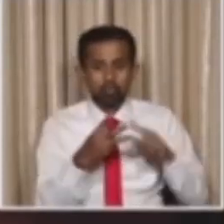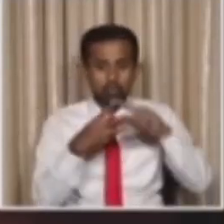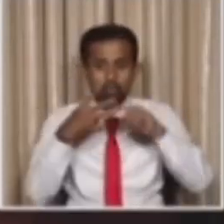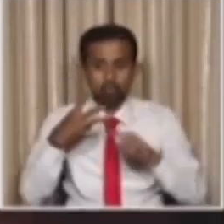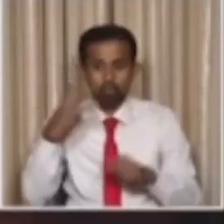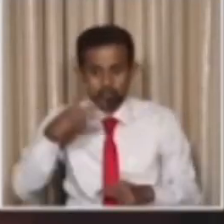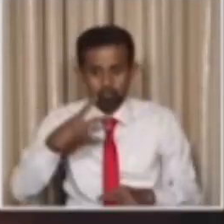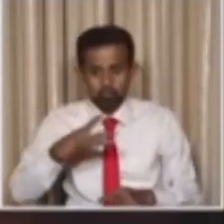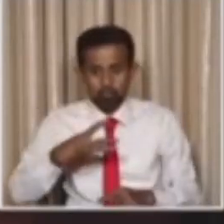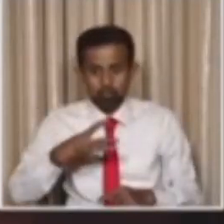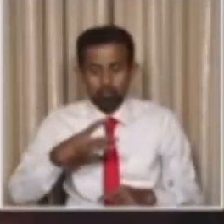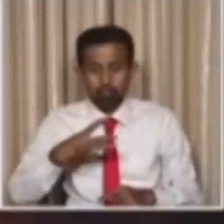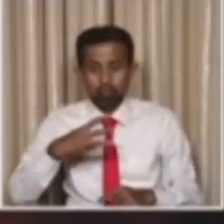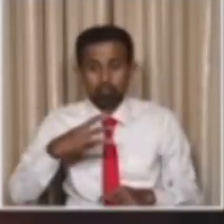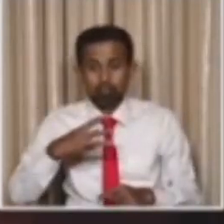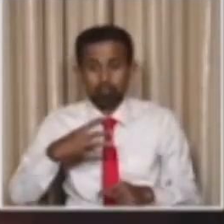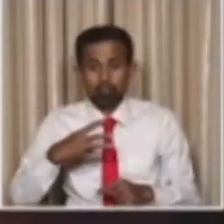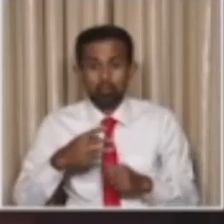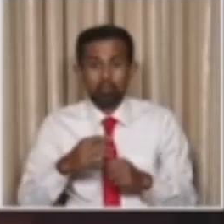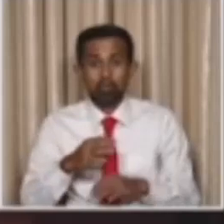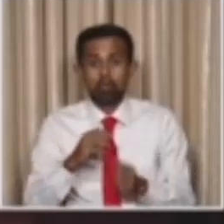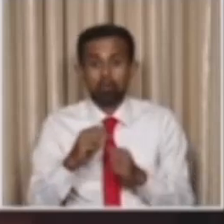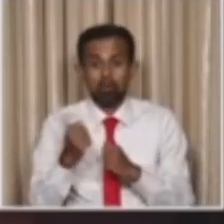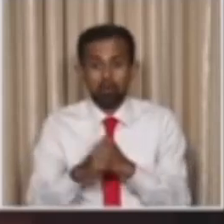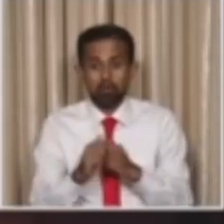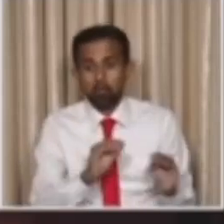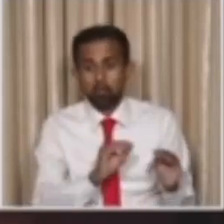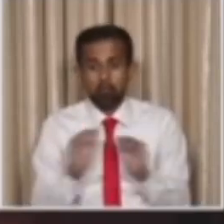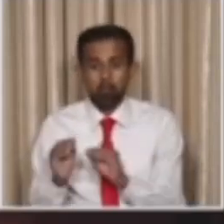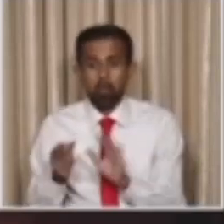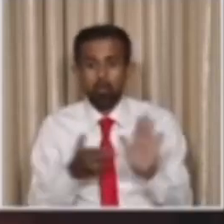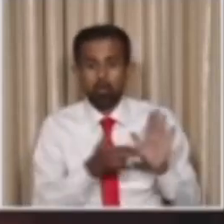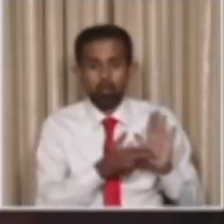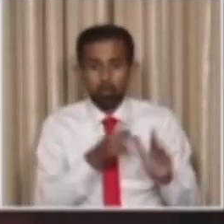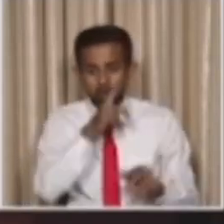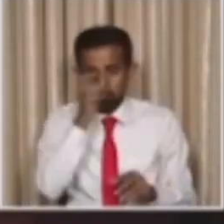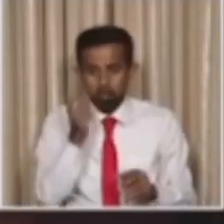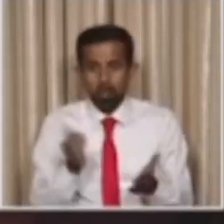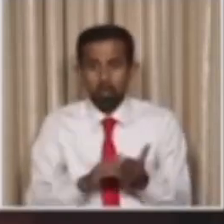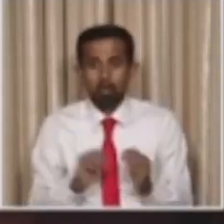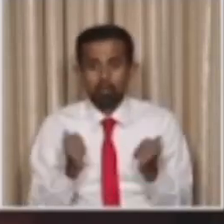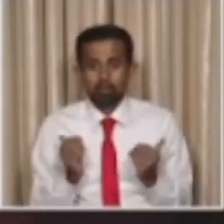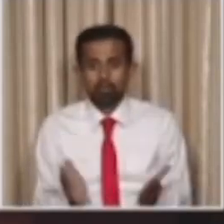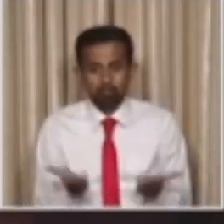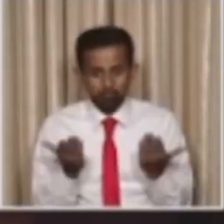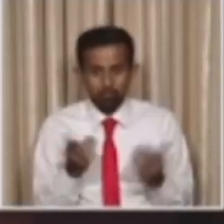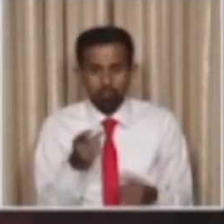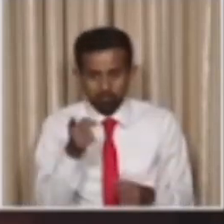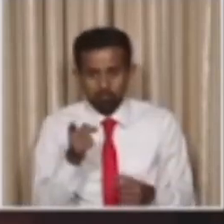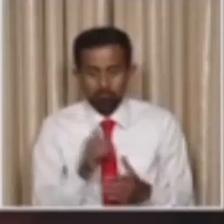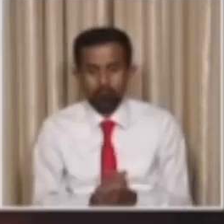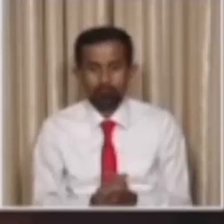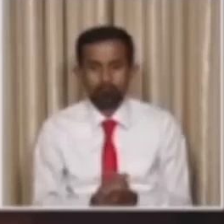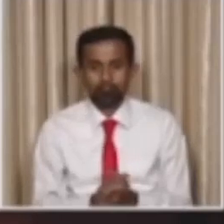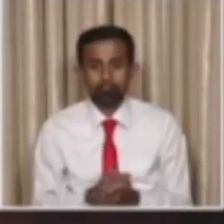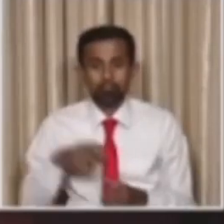ජනන ඒකකය සැලසුම් සහගත නඩත්තුවෙන් අනතුරුව නොවැම්බර් මාසයේදී යළි පණගැන්වීමට රජය කටයුතු කරන්නේද?